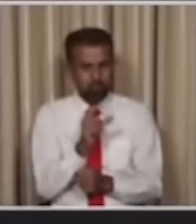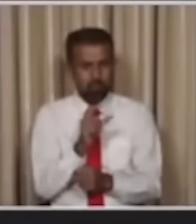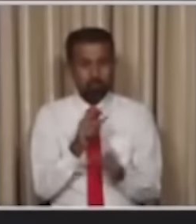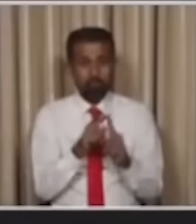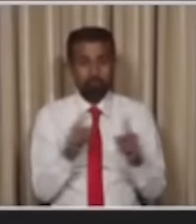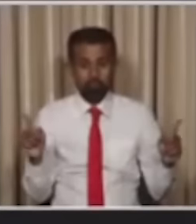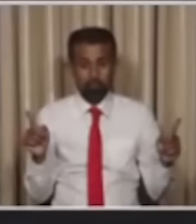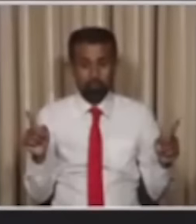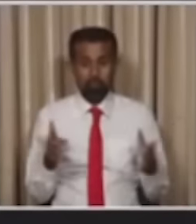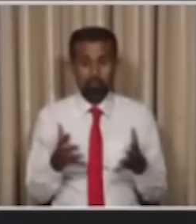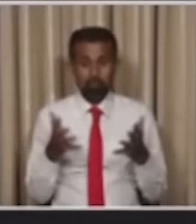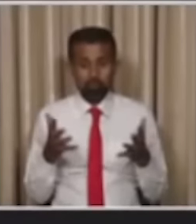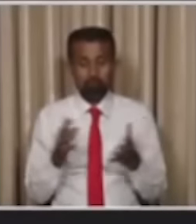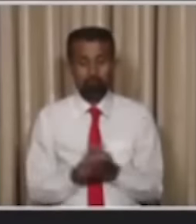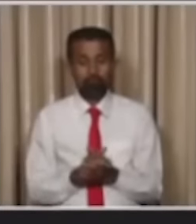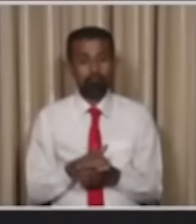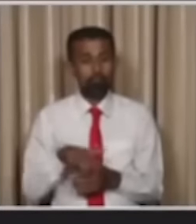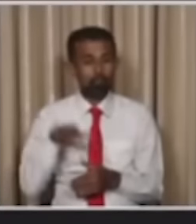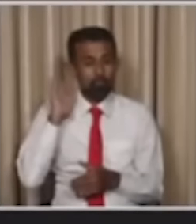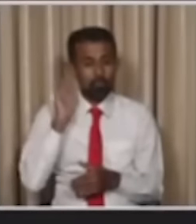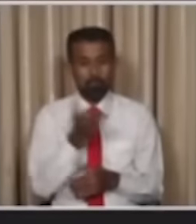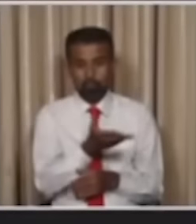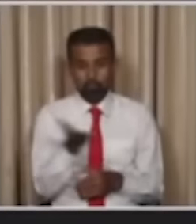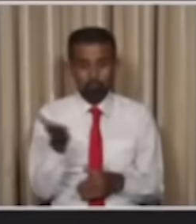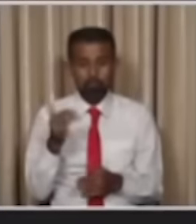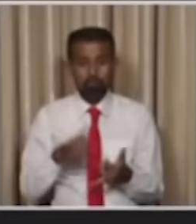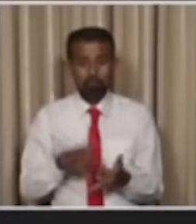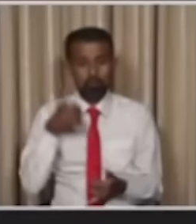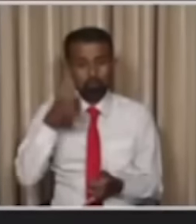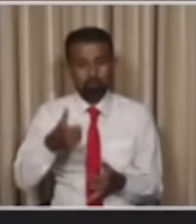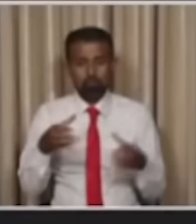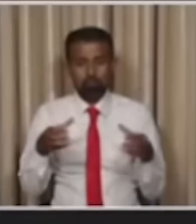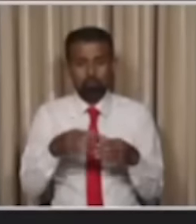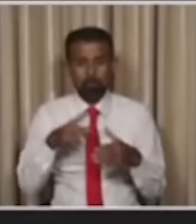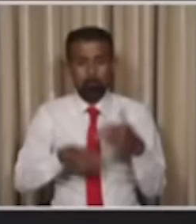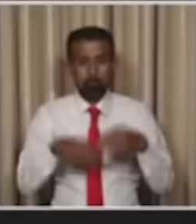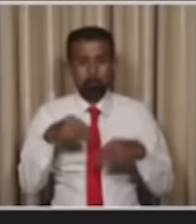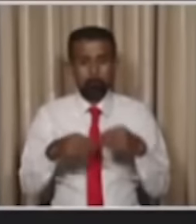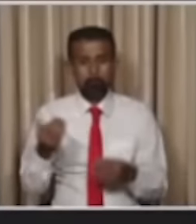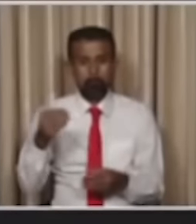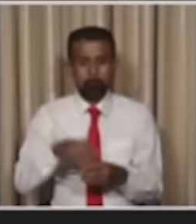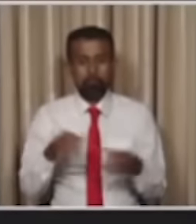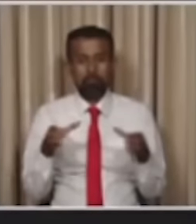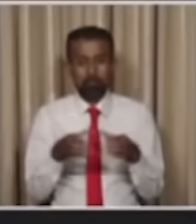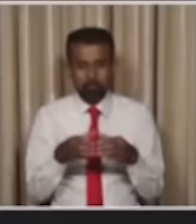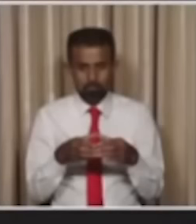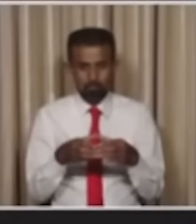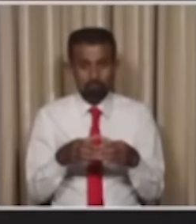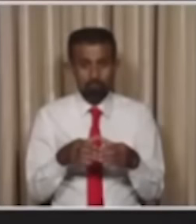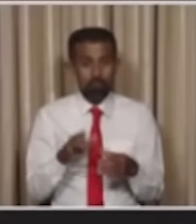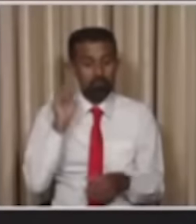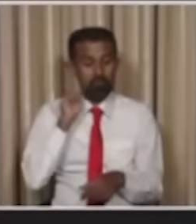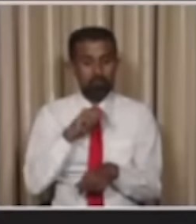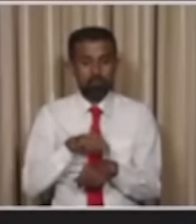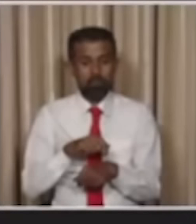කාලයක්. එදා අද ඔය සජබ ලෙස දේශපාලනිකව පෙනීඉන්නා කණ්ඩායම එවක්